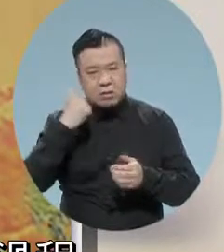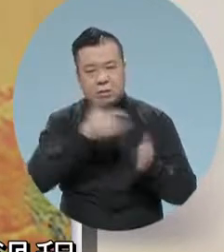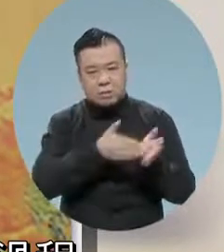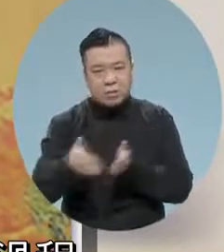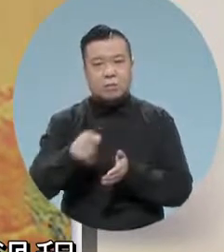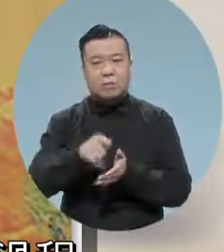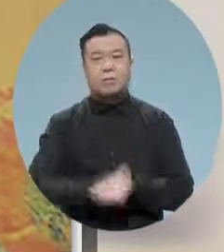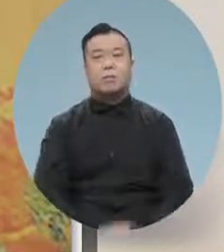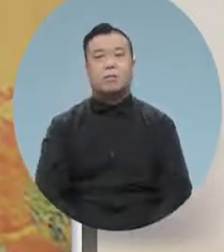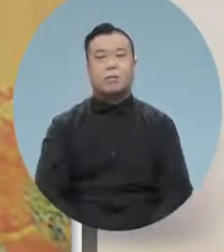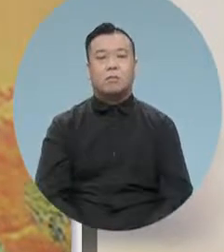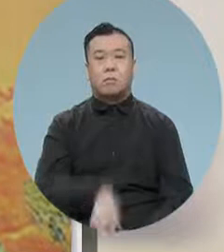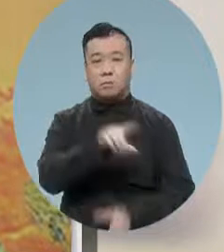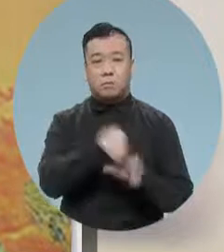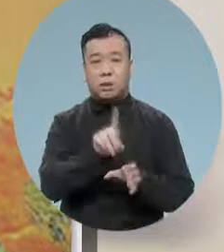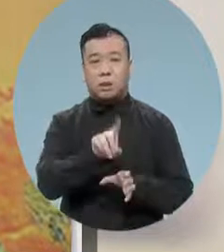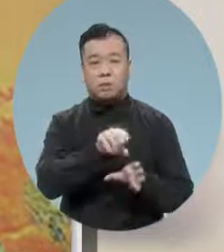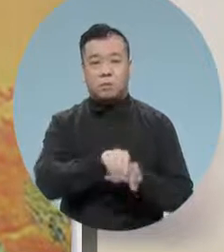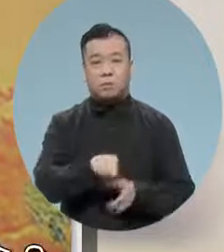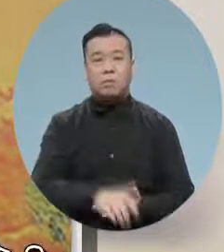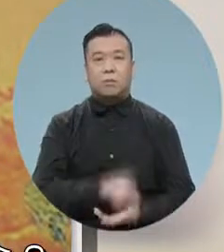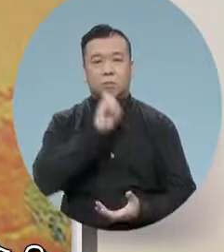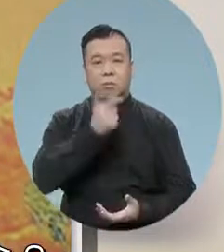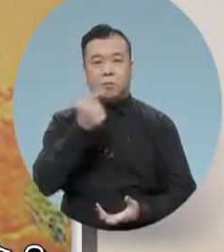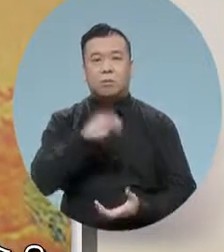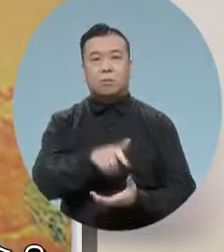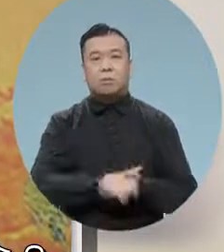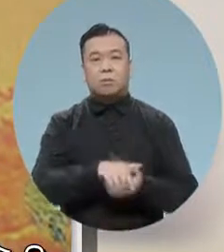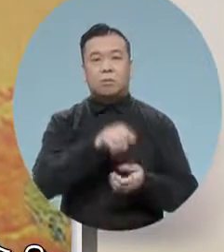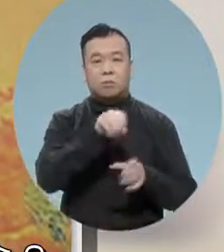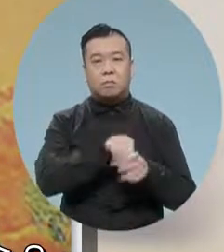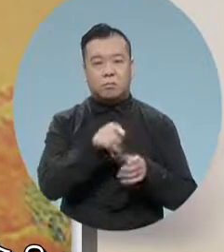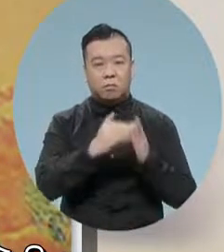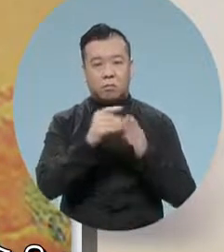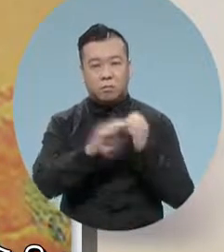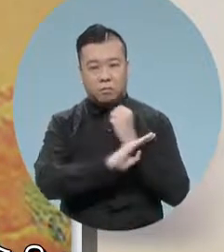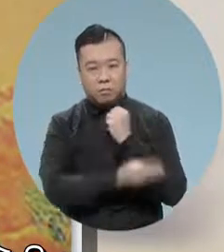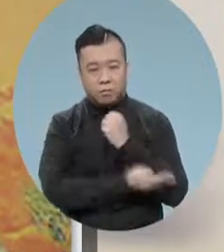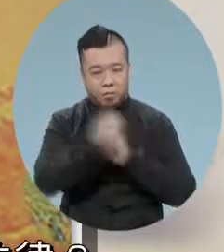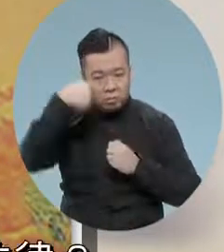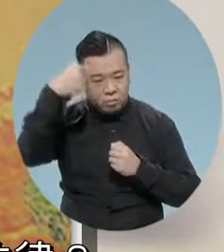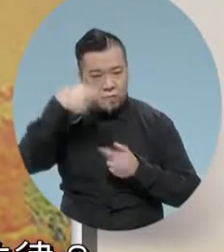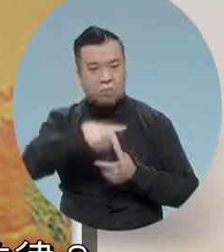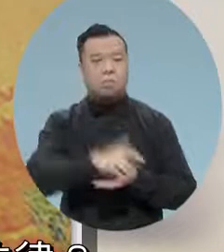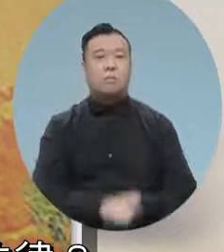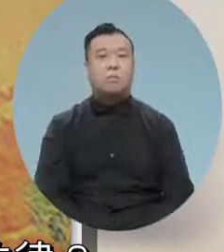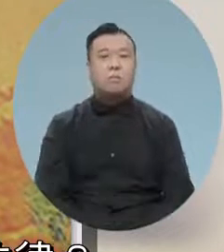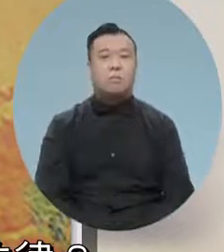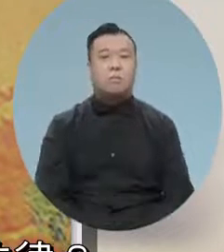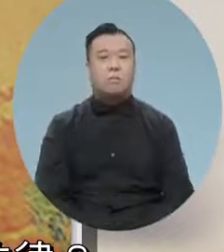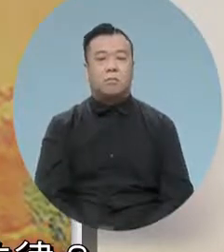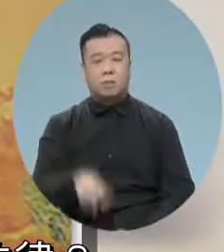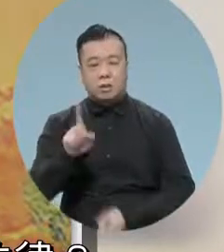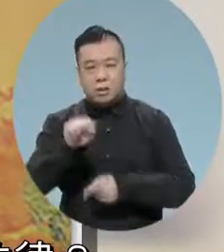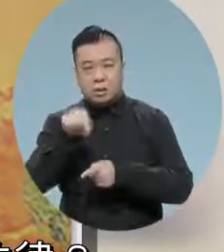驟和一個過程，裏面包括好幾個方面的，包括第一就是他怎樣去建立一個法治社會，第二呢就是他